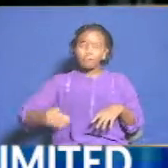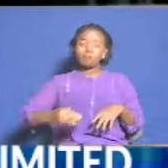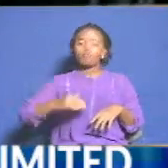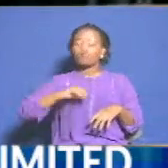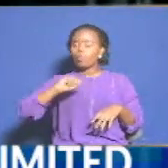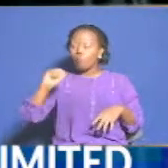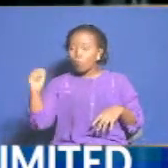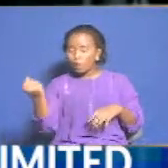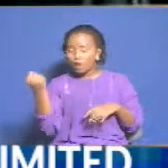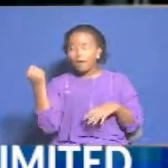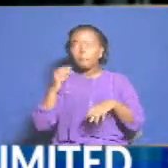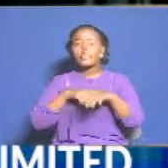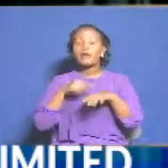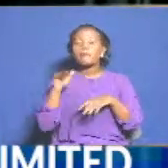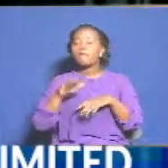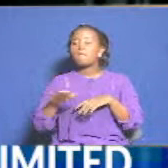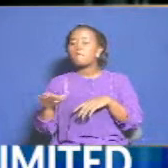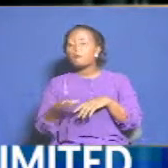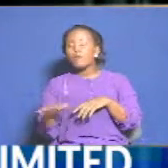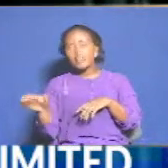kazi ya asubuhi